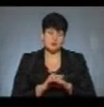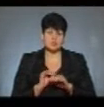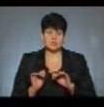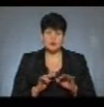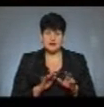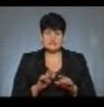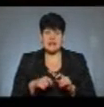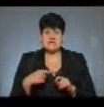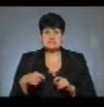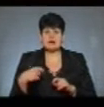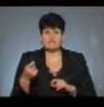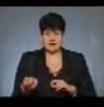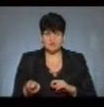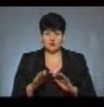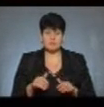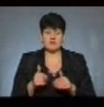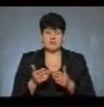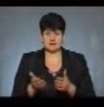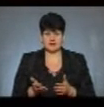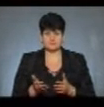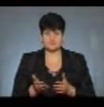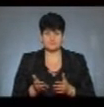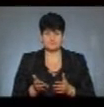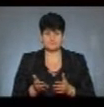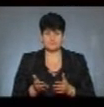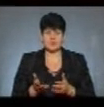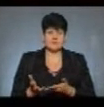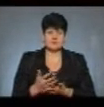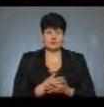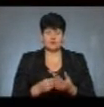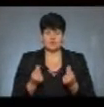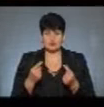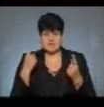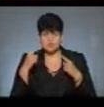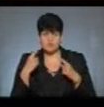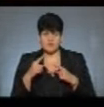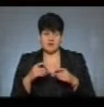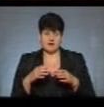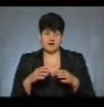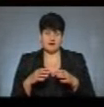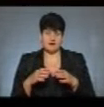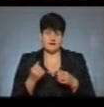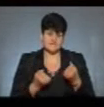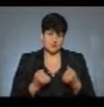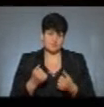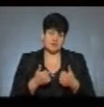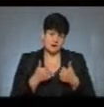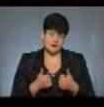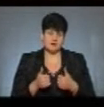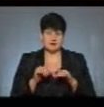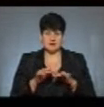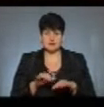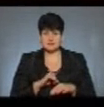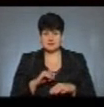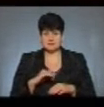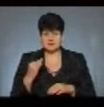акцію «Естафету» передачі на по збору коштів на казковий автомобіль. Гарна акція, і саме